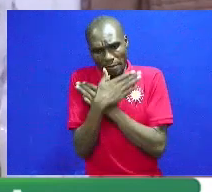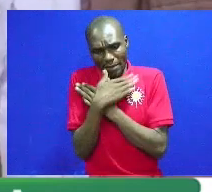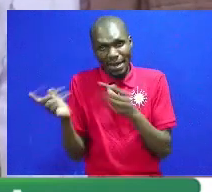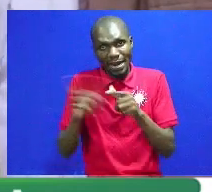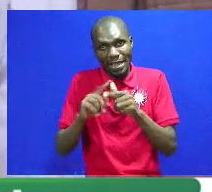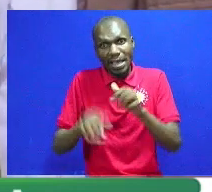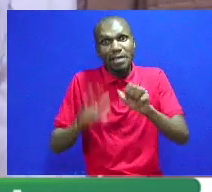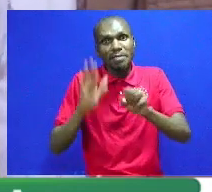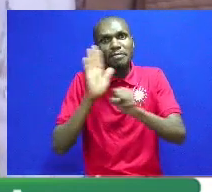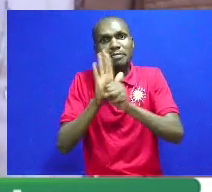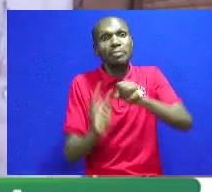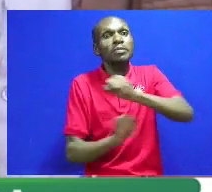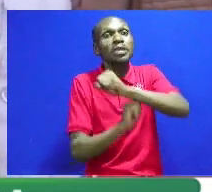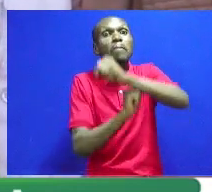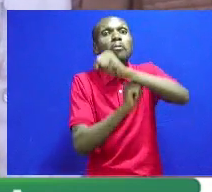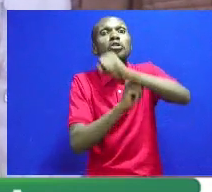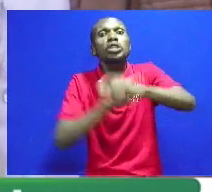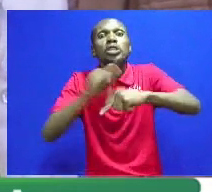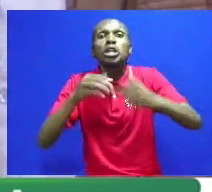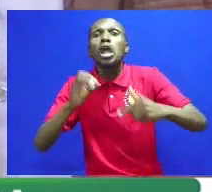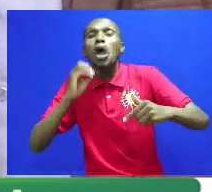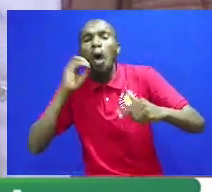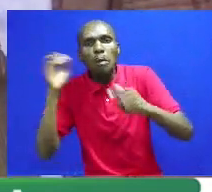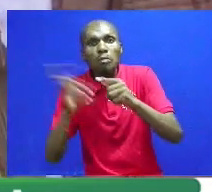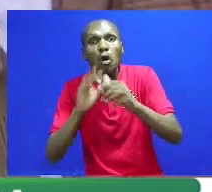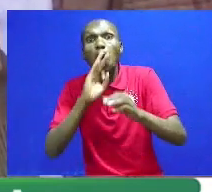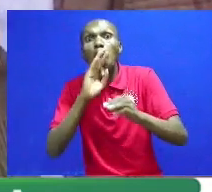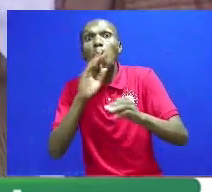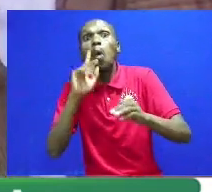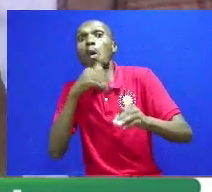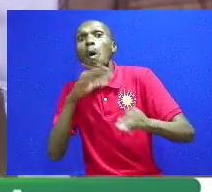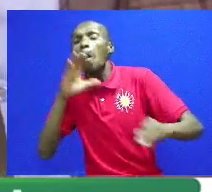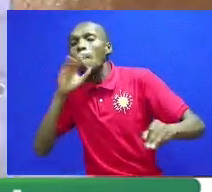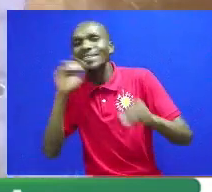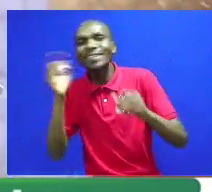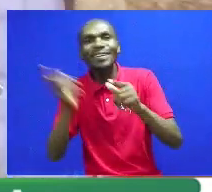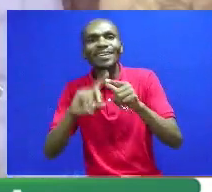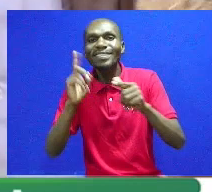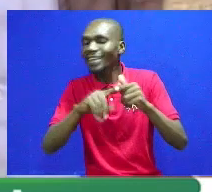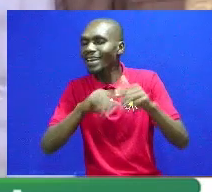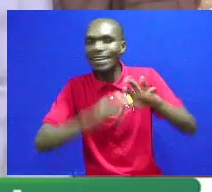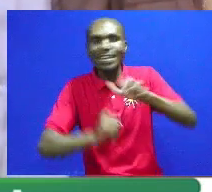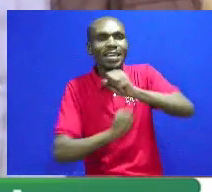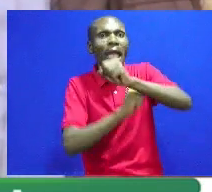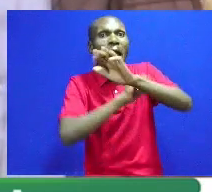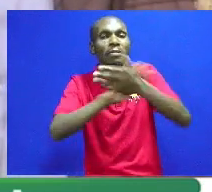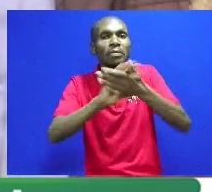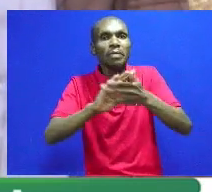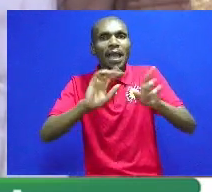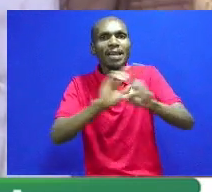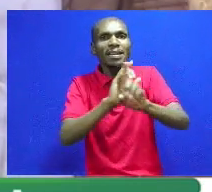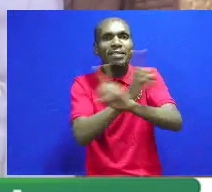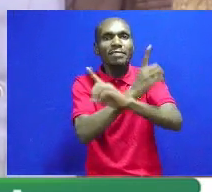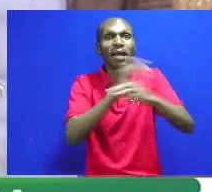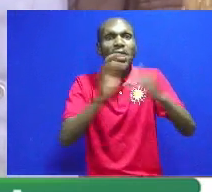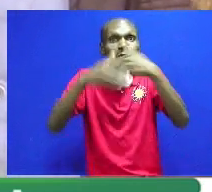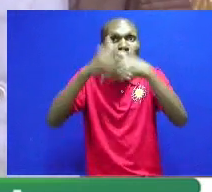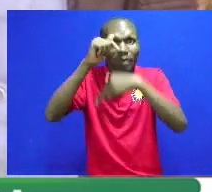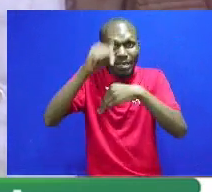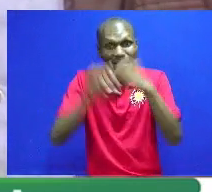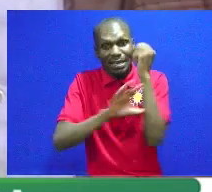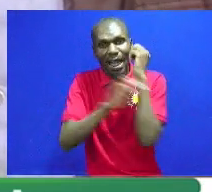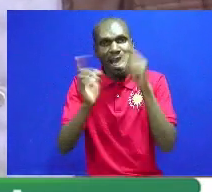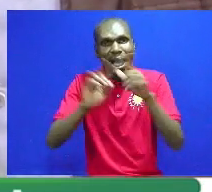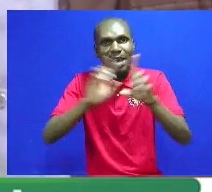kuchika. Elinde, otaji na umuabo, tamotomu omo. As we are in different universities in this country, in